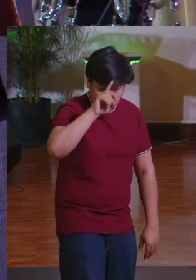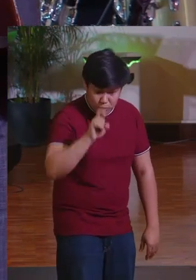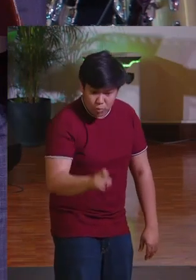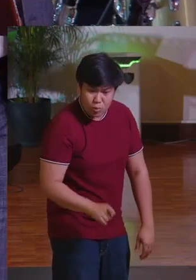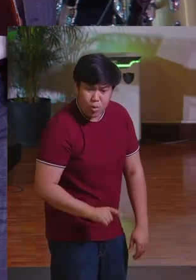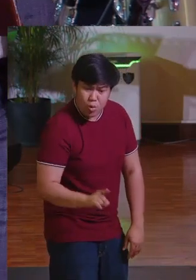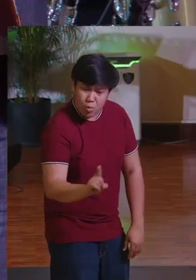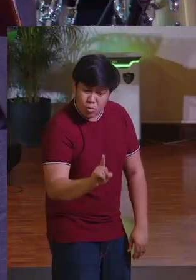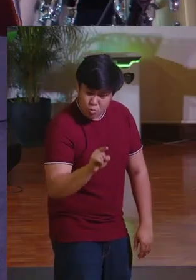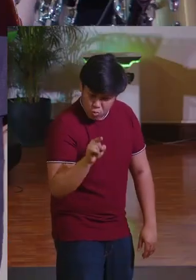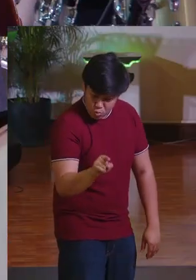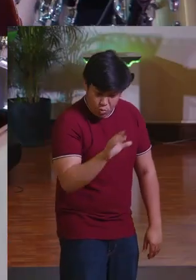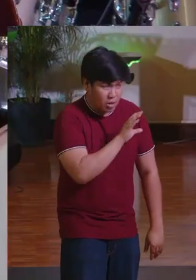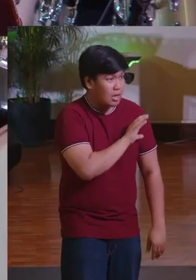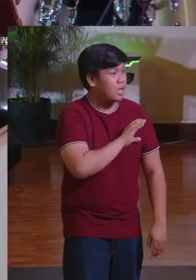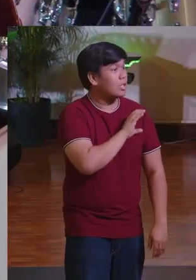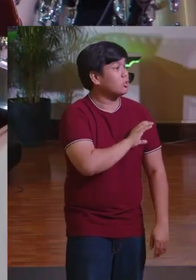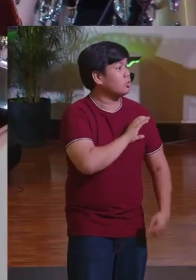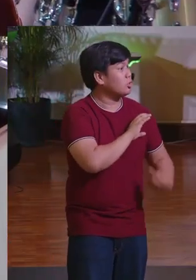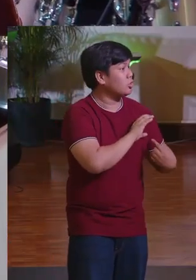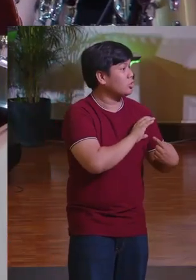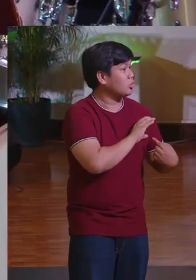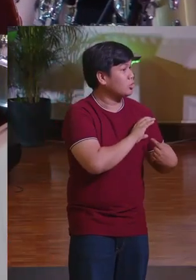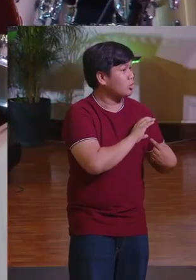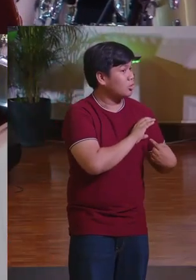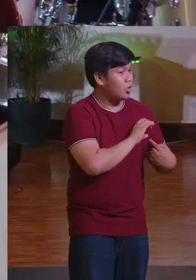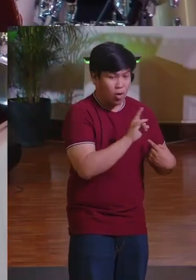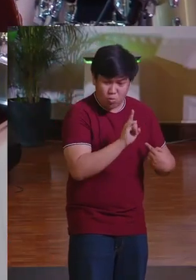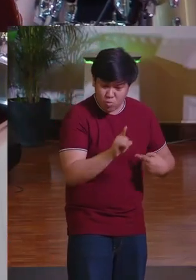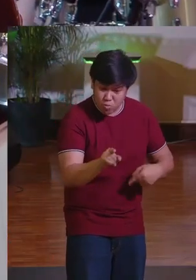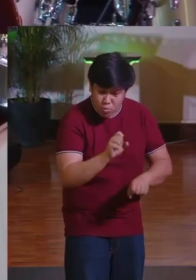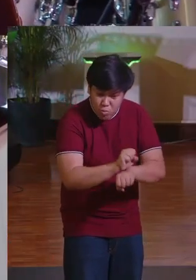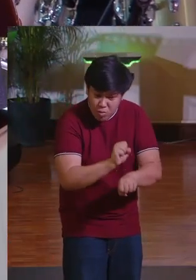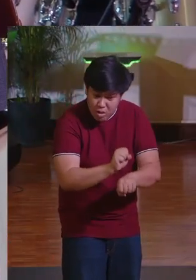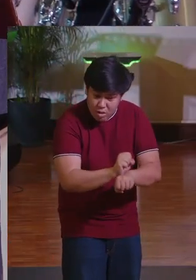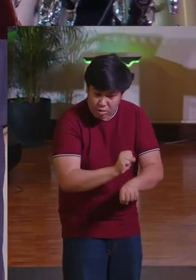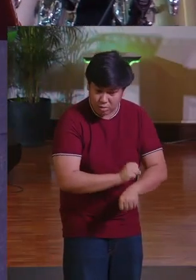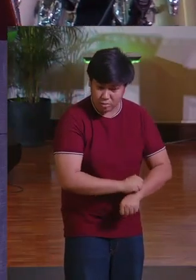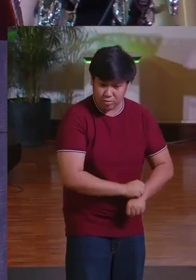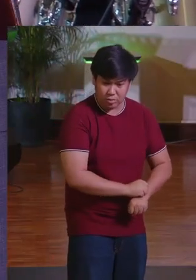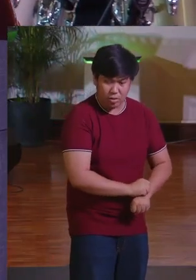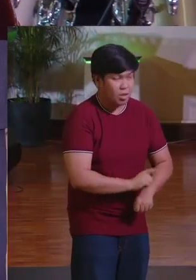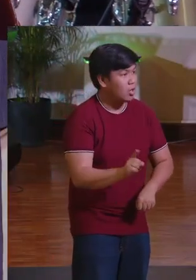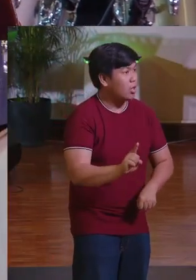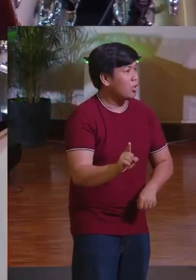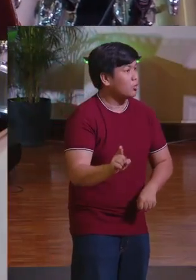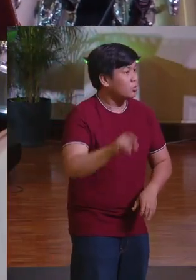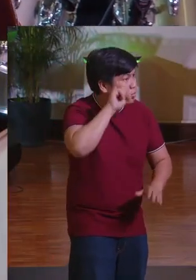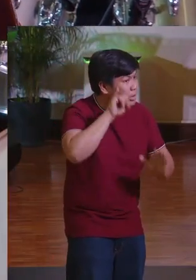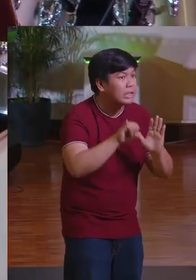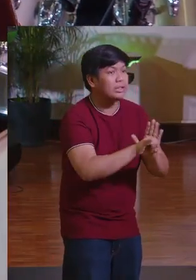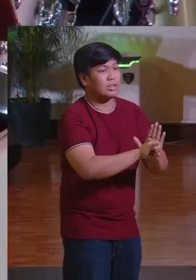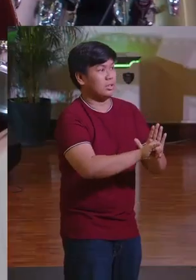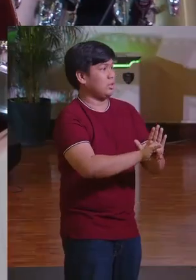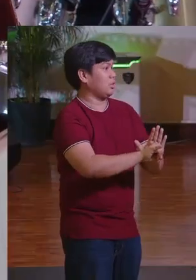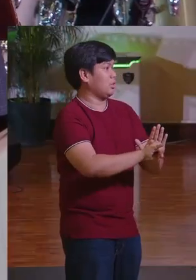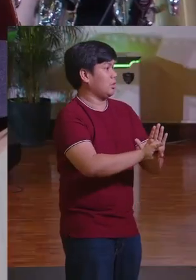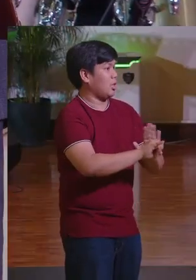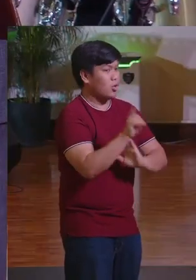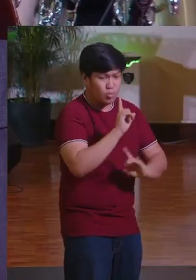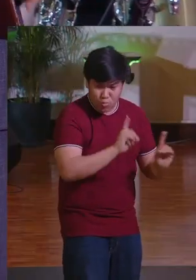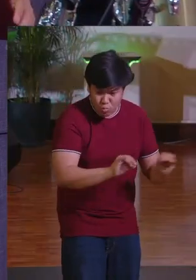one's character and his calling, his being and